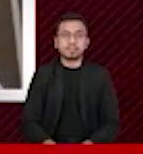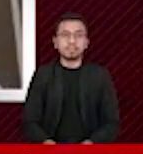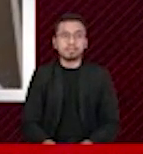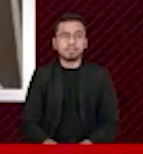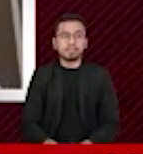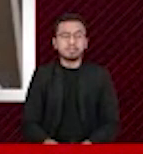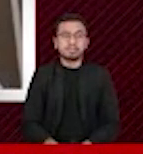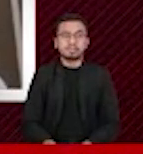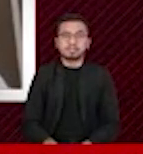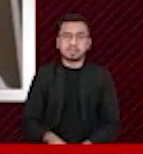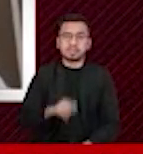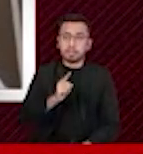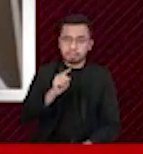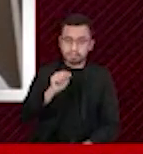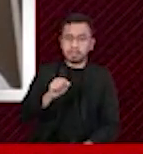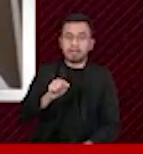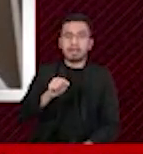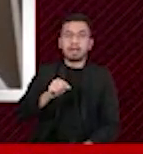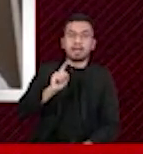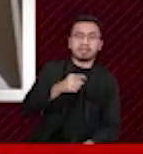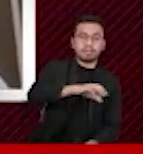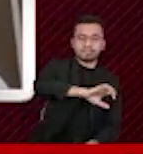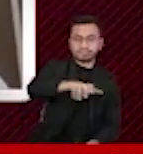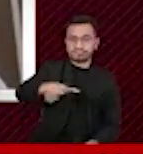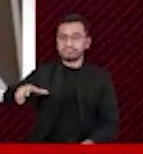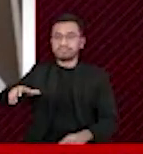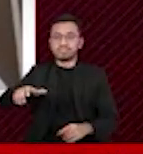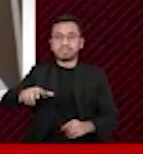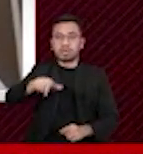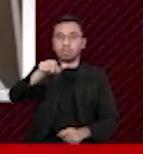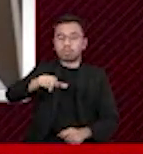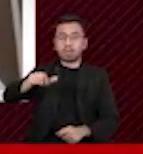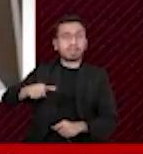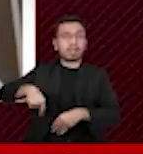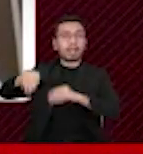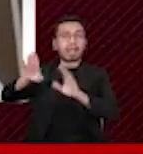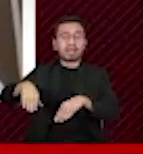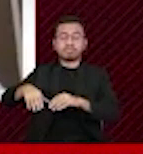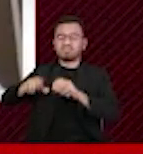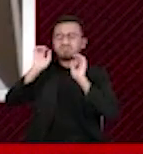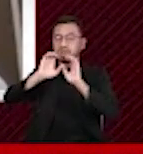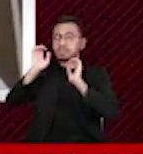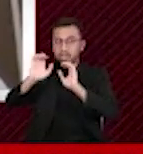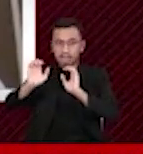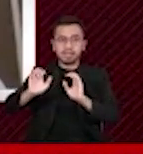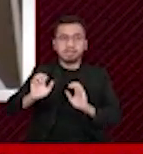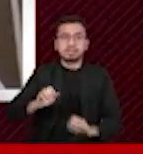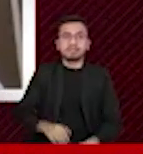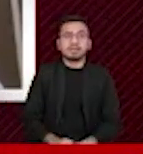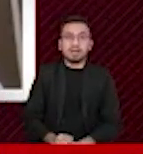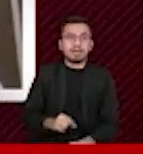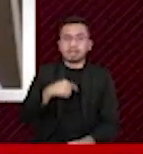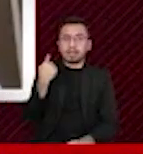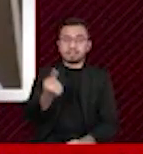intim sangat banyak sampai ke pelosok-pelosok nusantara maka kita memperkuat organisasi kita mulai dari pusat seluruh provinsi